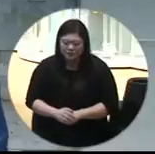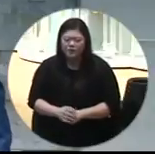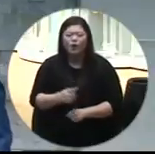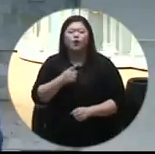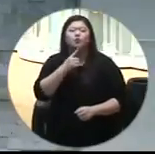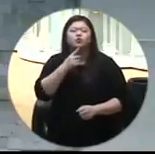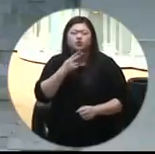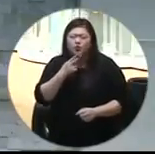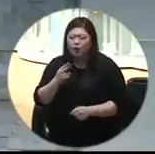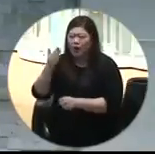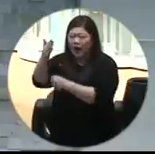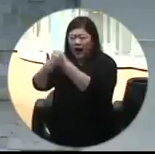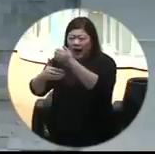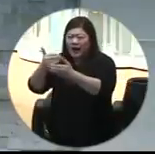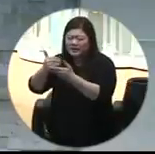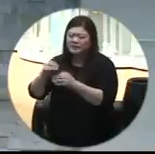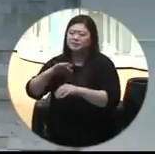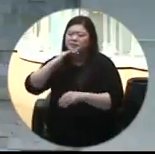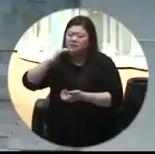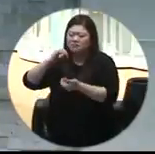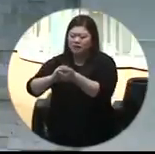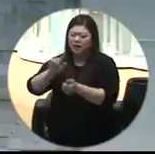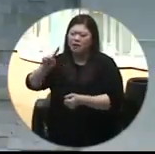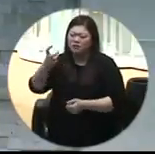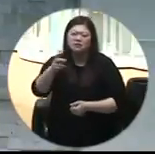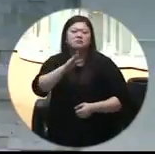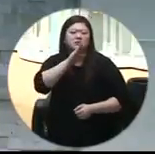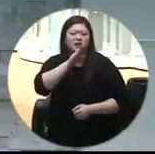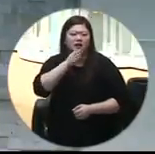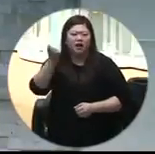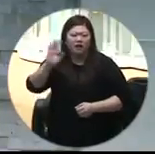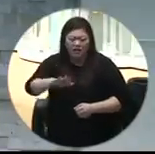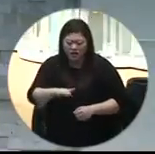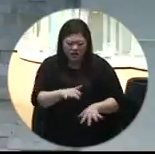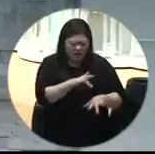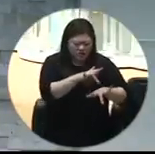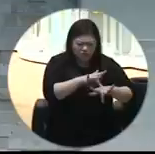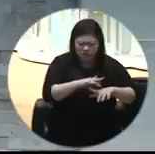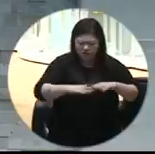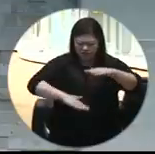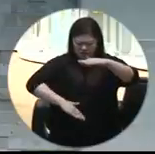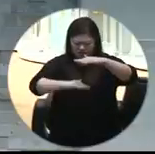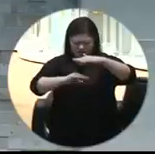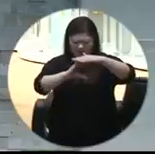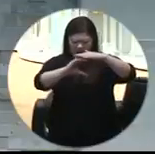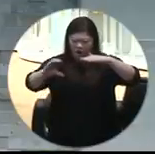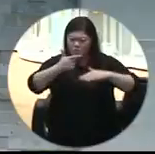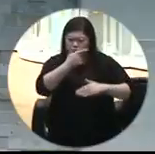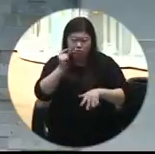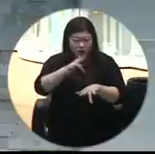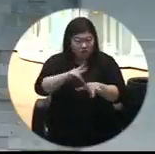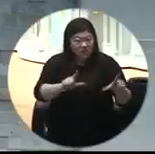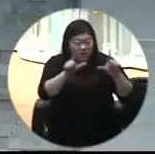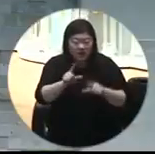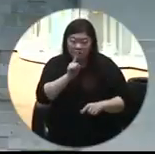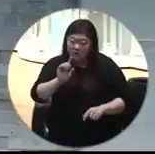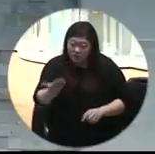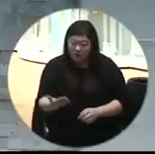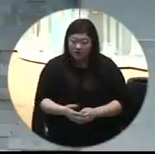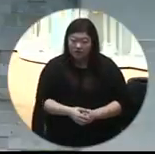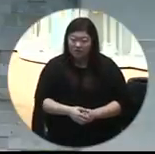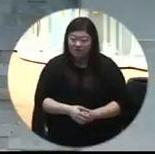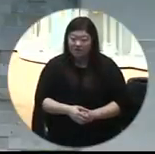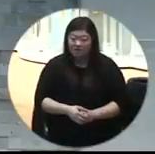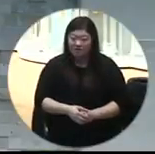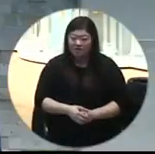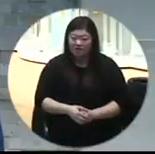타 종교 귀신론이 결합된 그런 모습을 볼 수가 있습니다. 우리는 이런